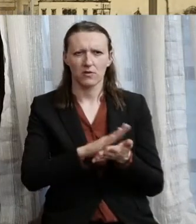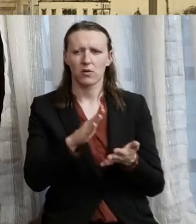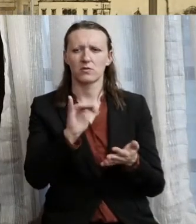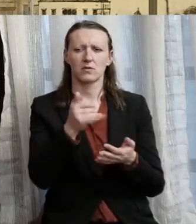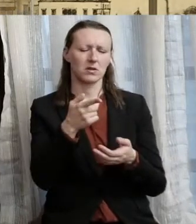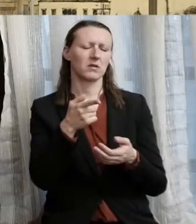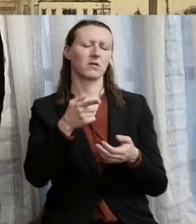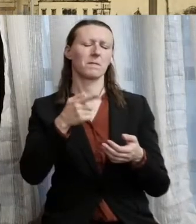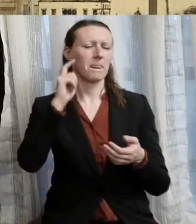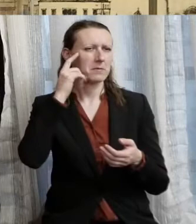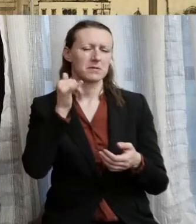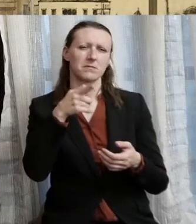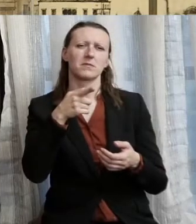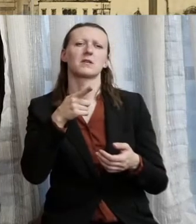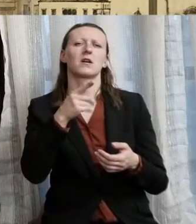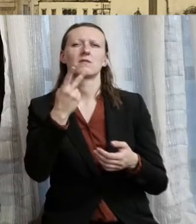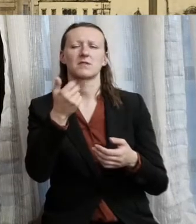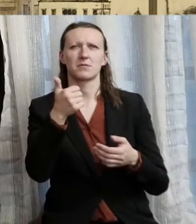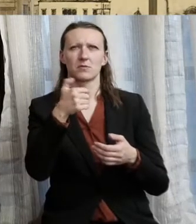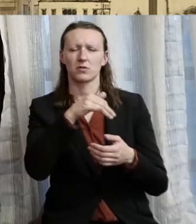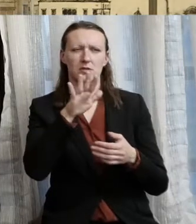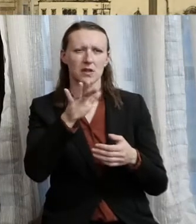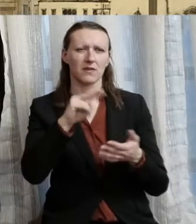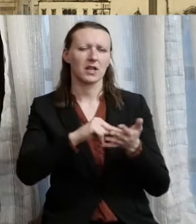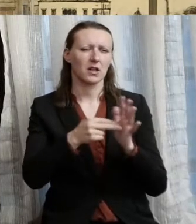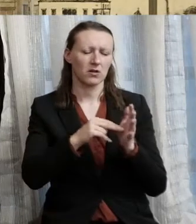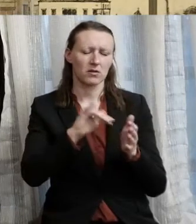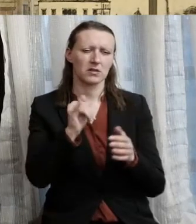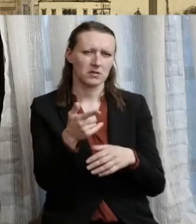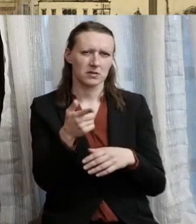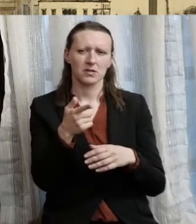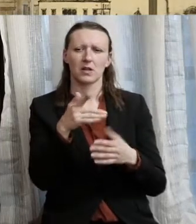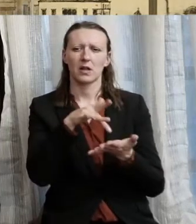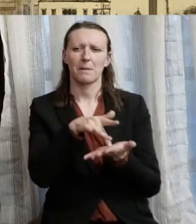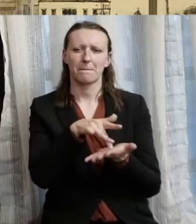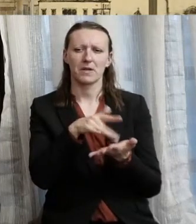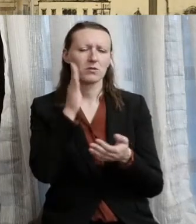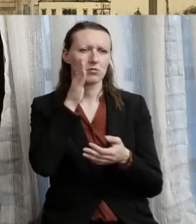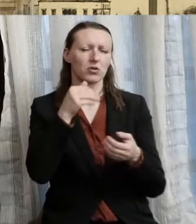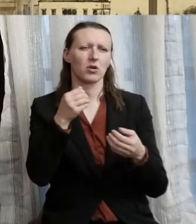smislu da mislim da u 21. stoljeću zaista je takva tehnologija da na mjestu